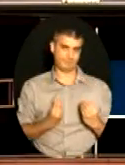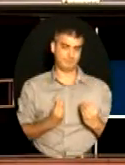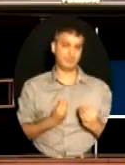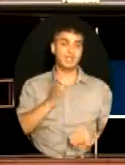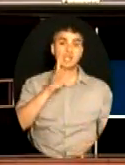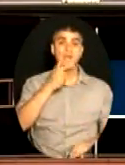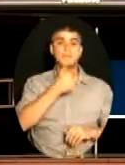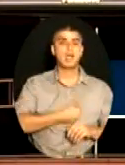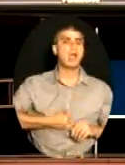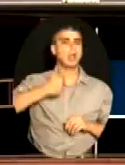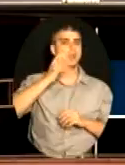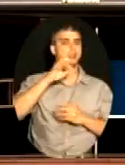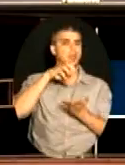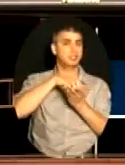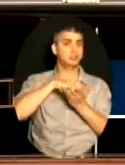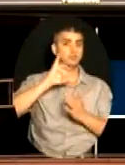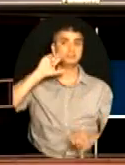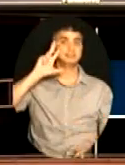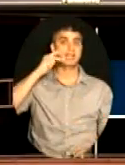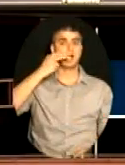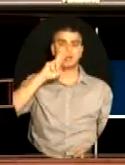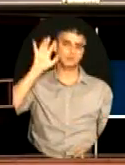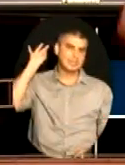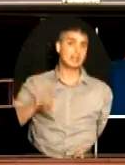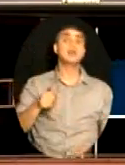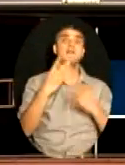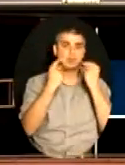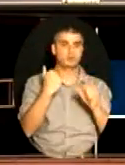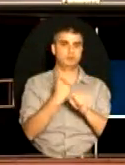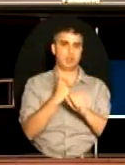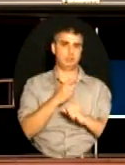גם הנהלת היישוב יצא בגינוי חריף, וטוב